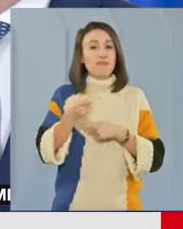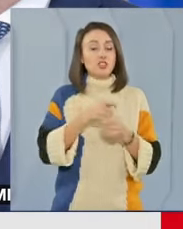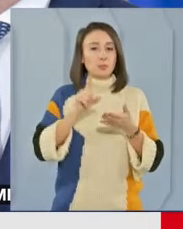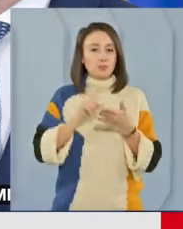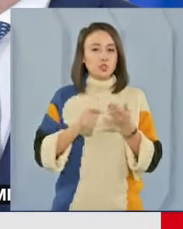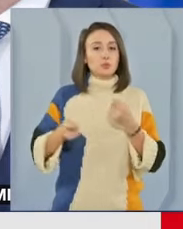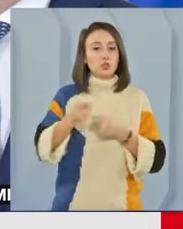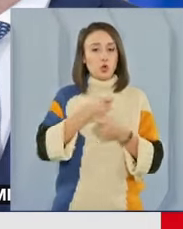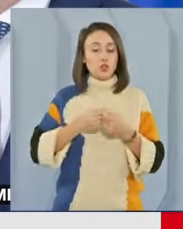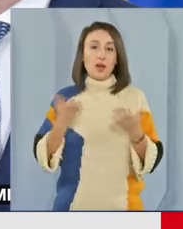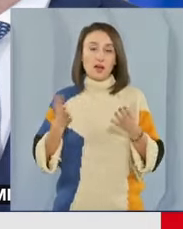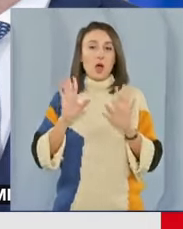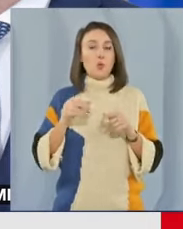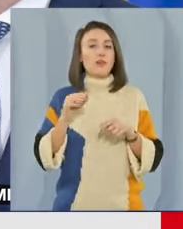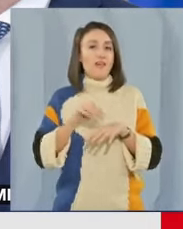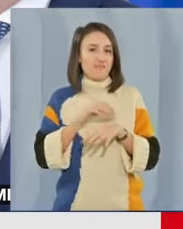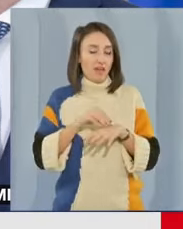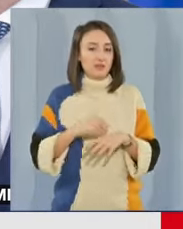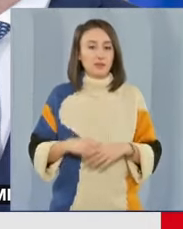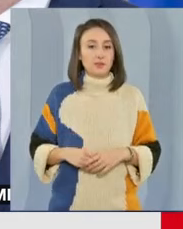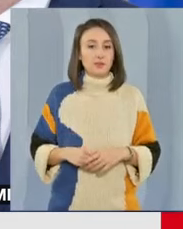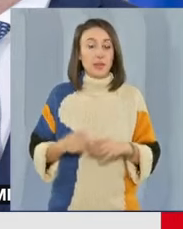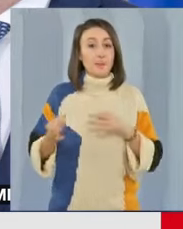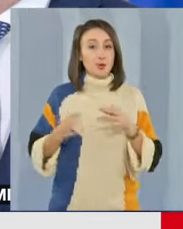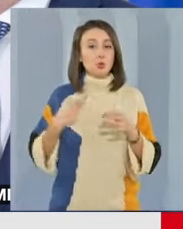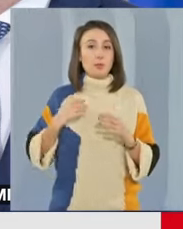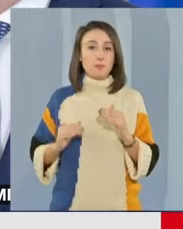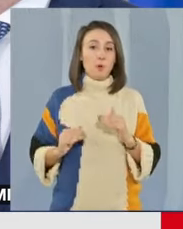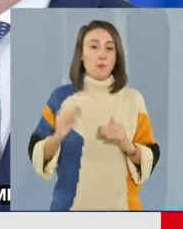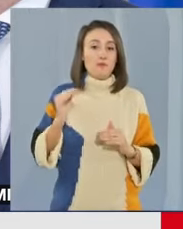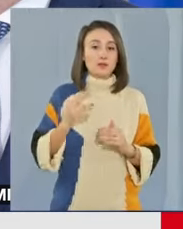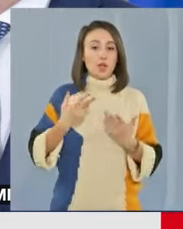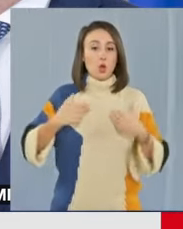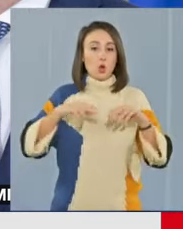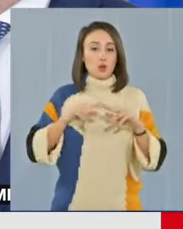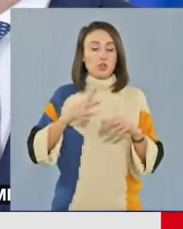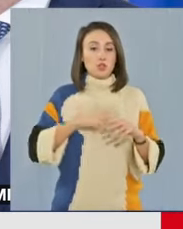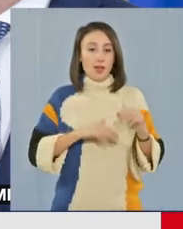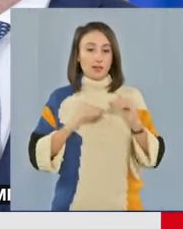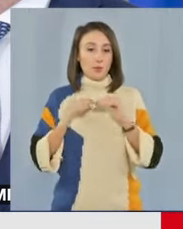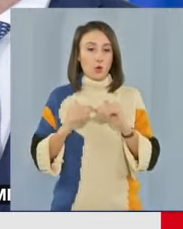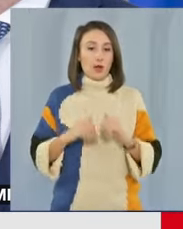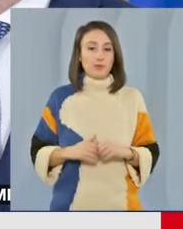România, care au efect. Măsuri care au fost promovate de noi, de PSD,